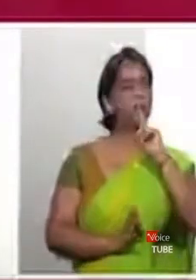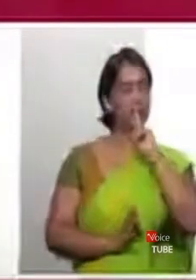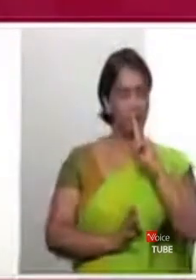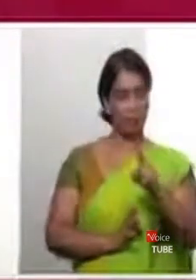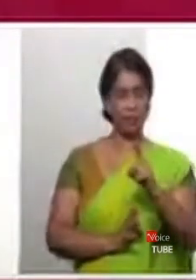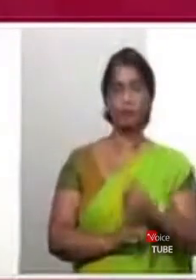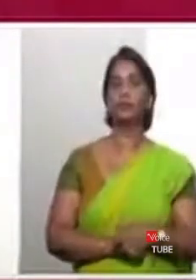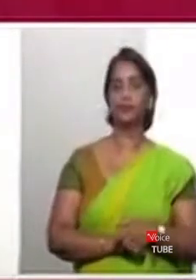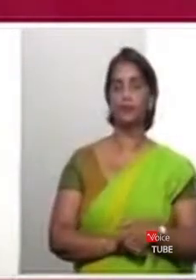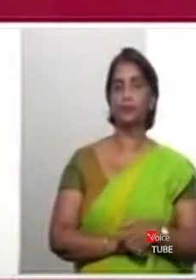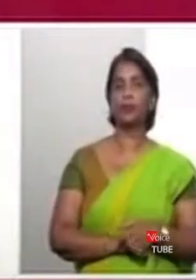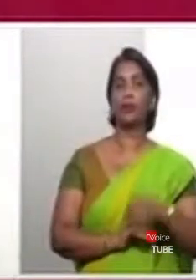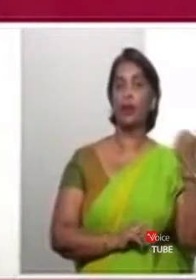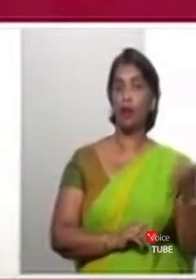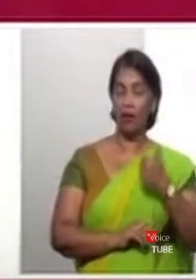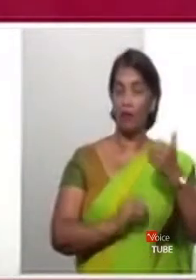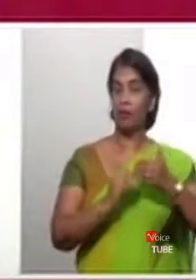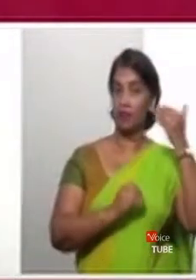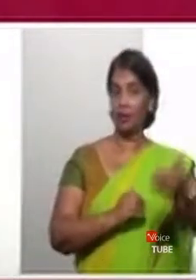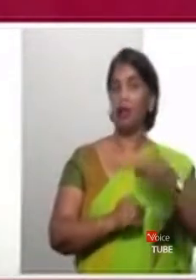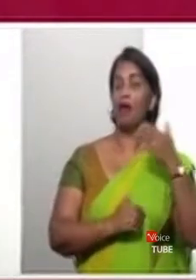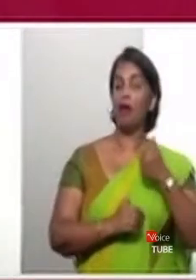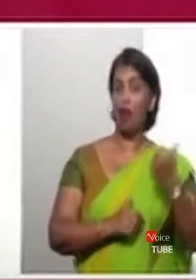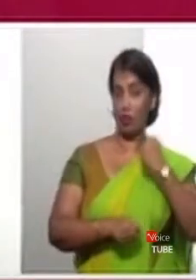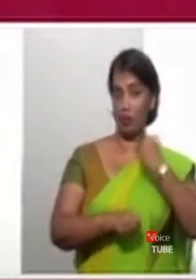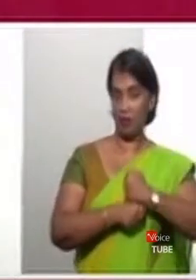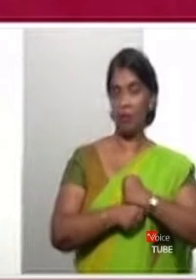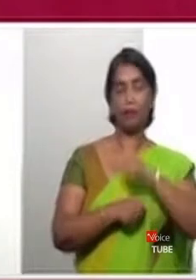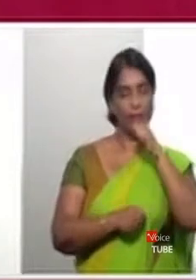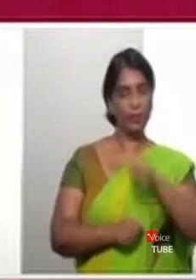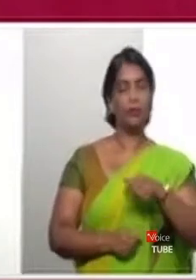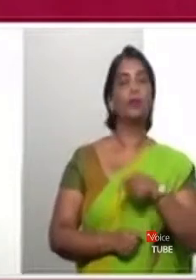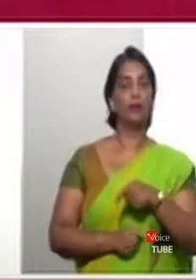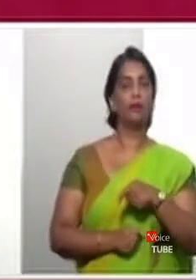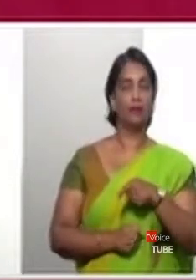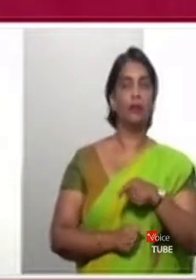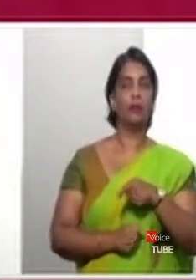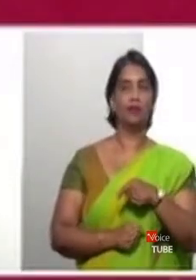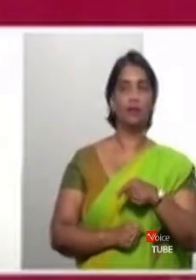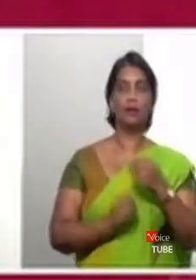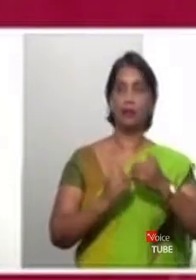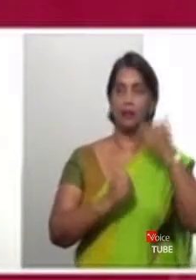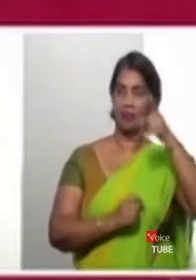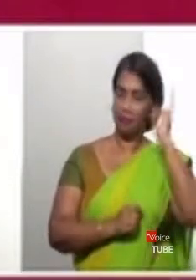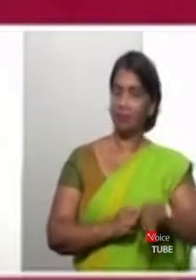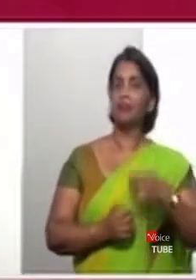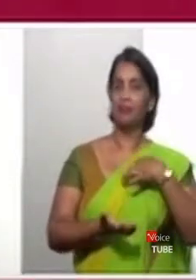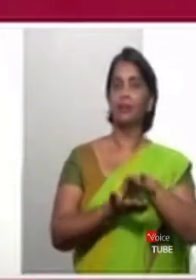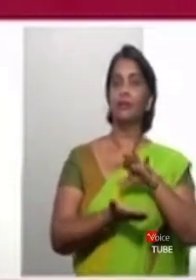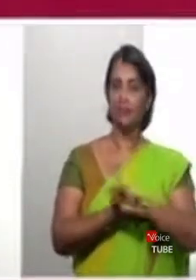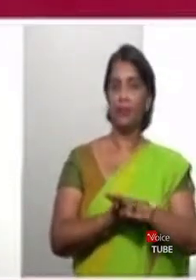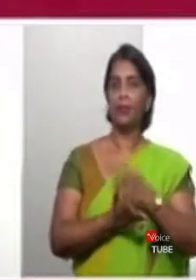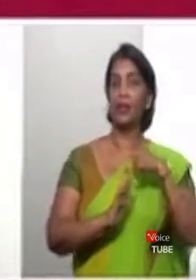අපි සඳහන් කරලා තියෙනවා නව ඊළඟට බිහිවෙන රජේ ඉතා පැහැදිලි පත් වුණොත් නෙමෙයි අනිවාර්යෙන් පත්